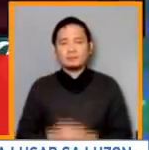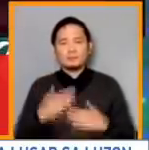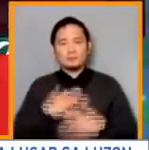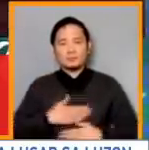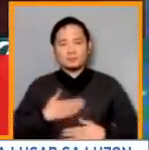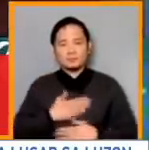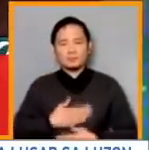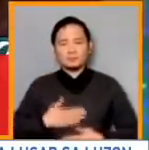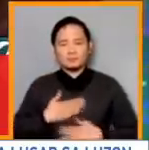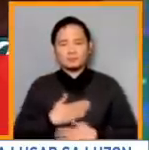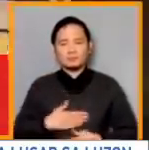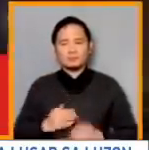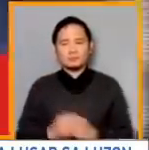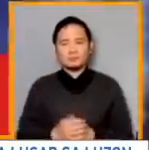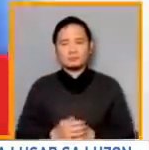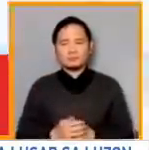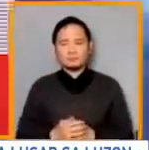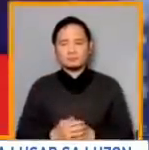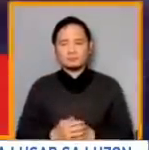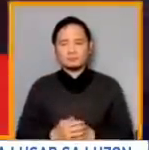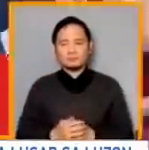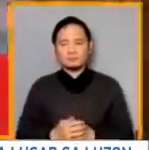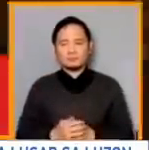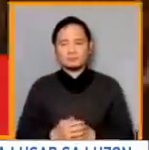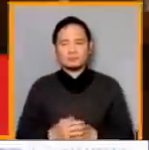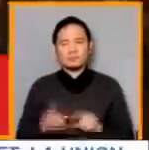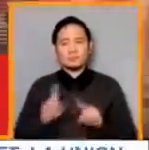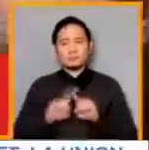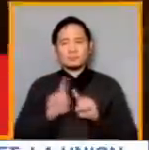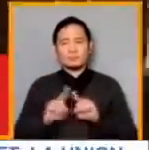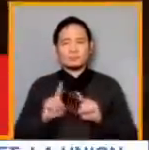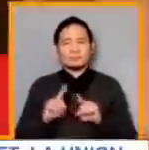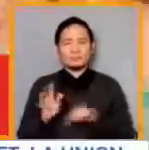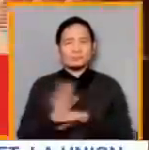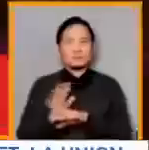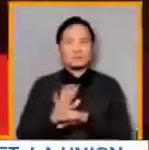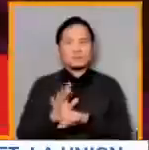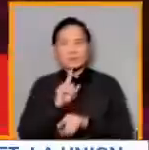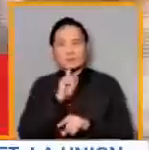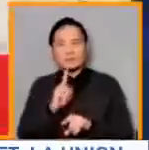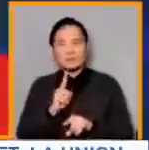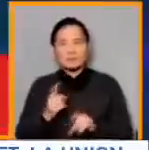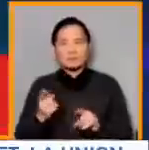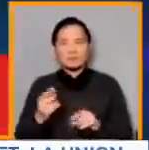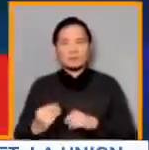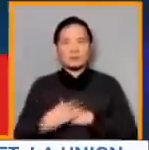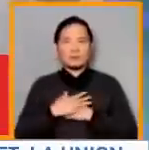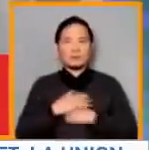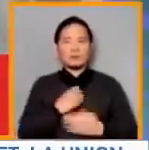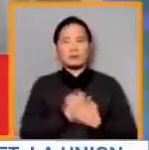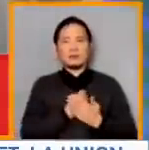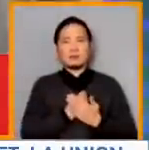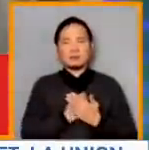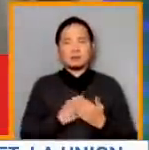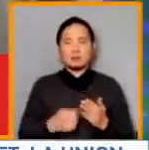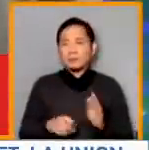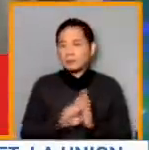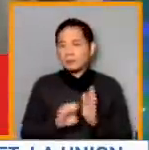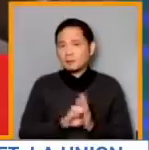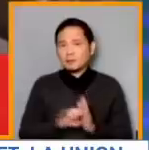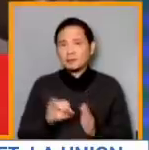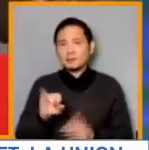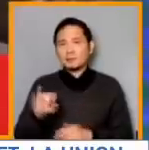mo na alam kung gaano mo ako napapasaya sa mga pelikulang nagpatibok ng maraming puso, tulad ng mga pelikula ni Jan Lloyd